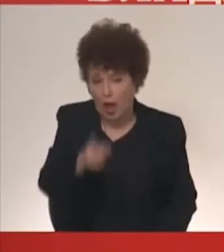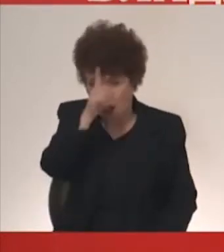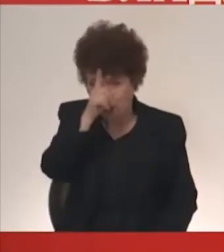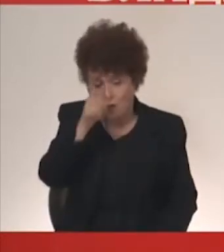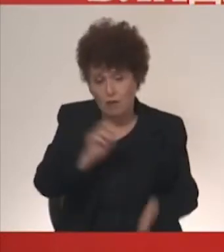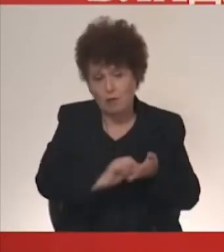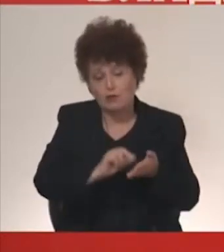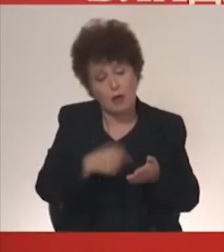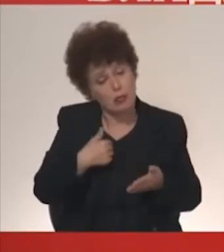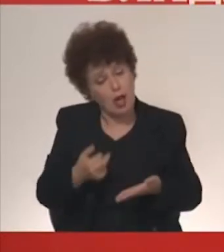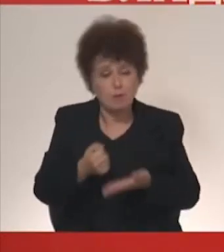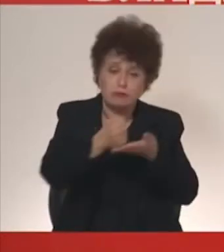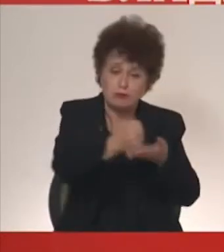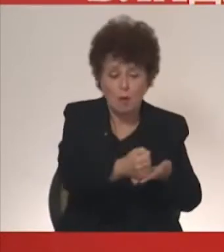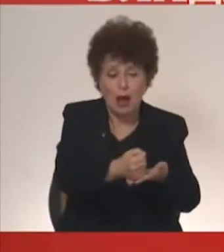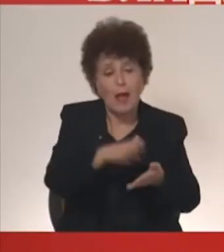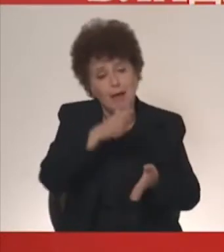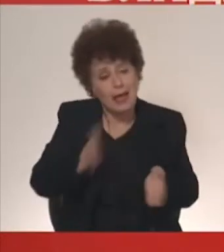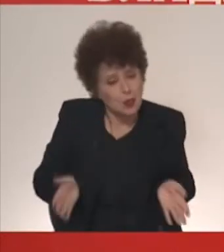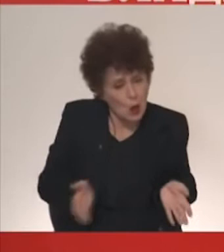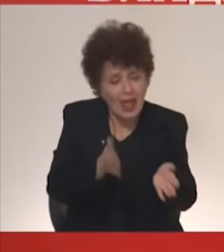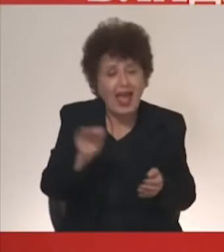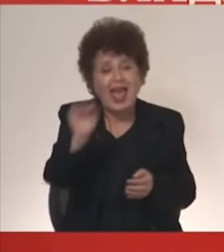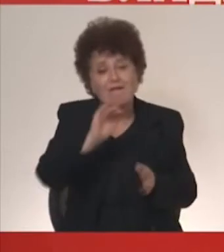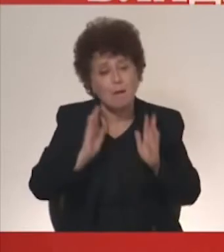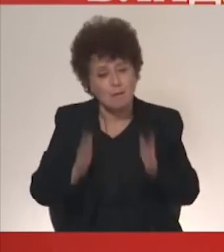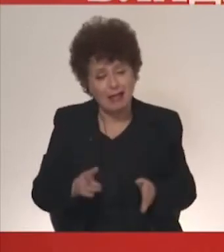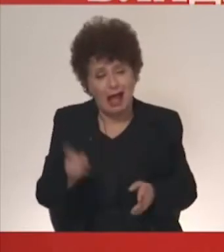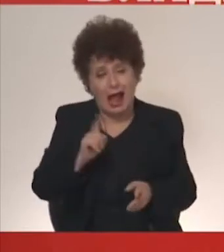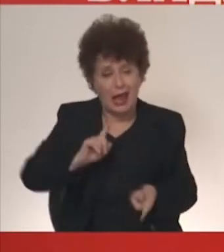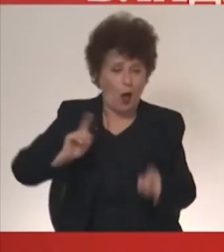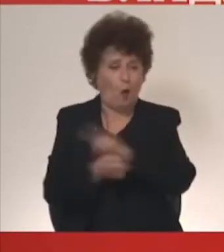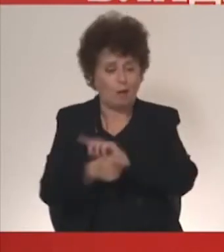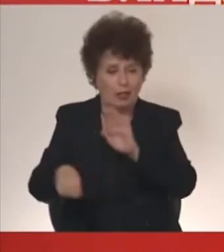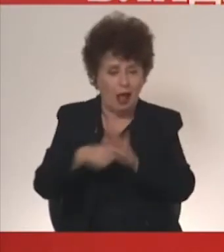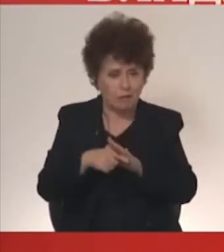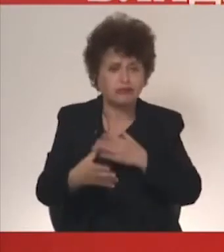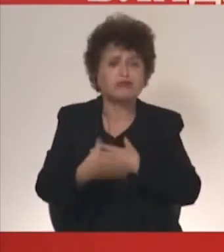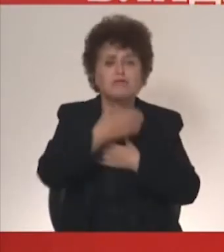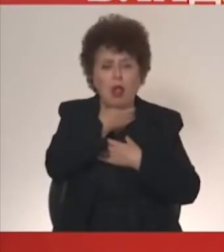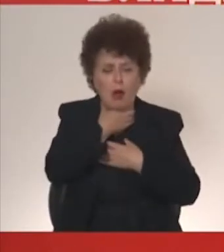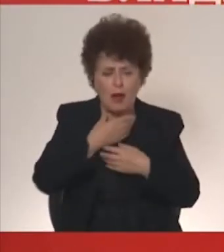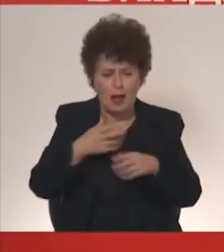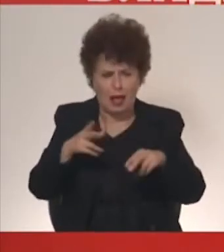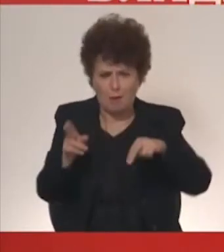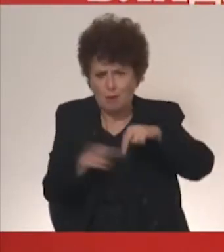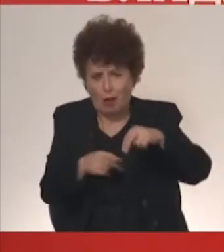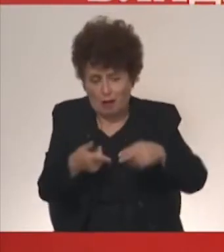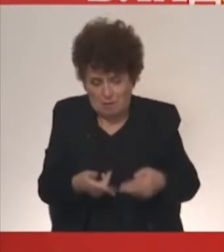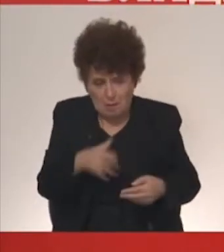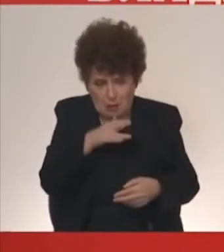sipas të cilit Sofia do të na ndihmonte në rrugën evropiane dhe jo të na bllokoj, vetë na largoj. Ne përjetuam 2 veto dhe